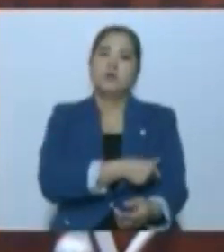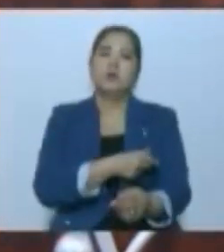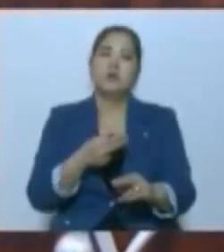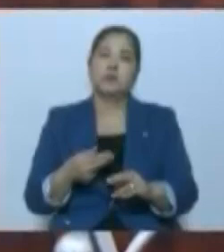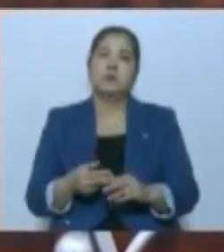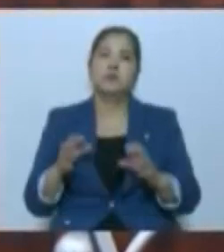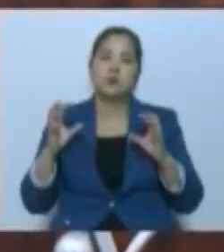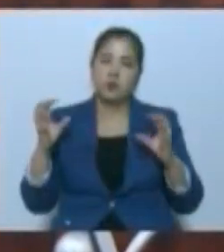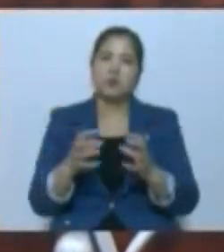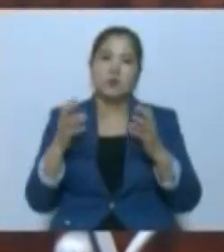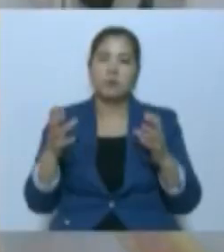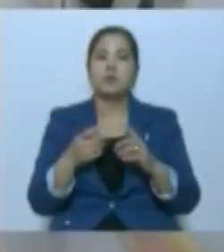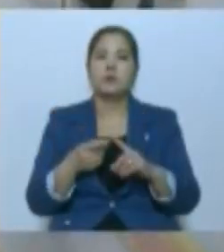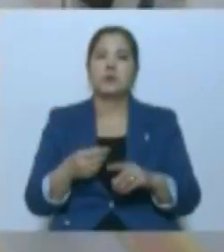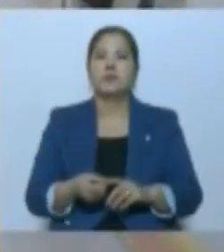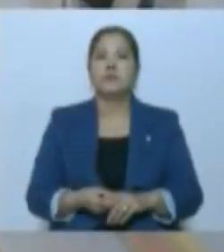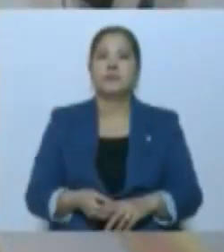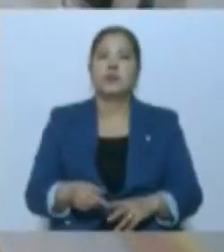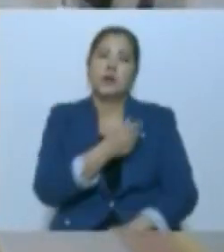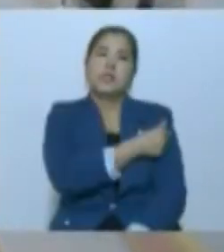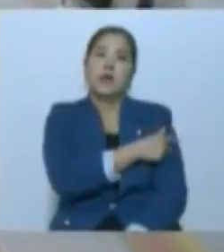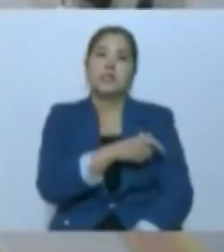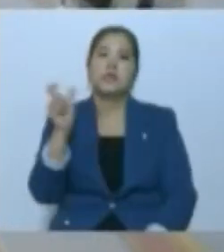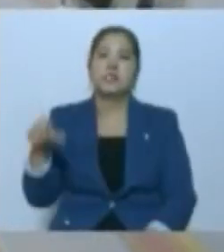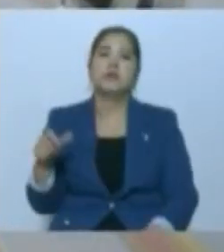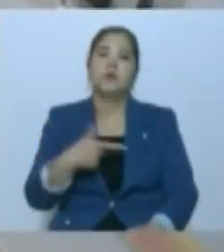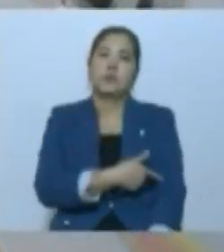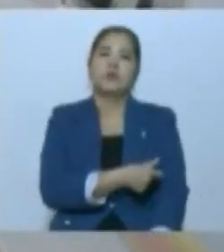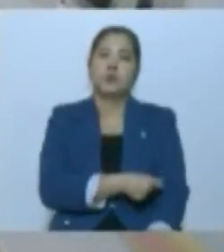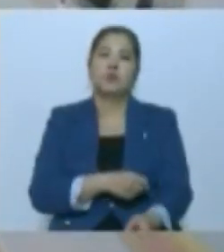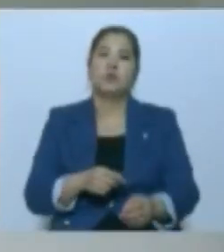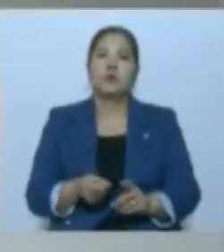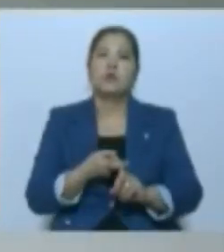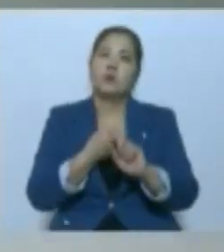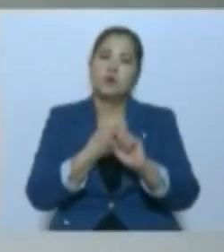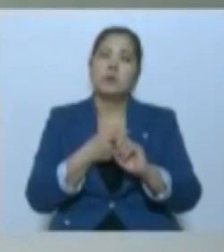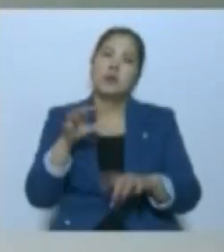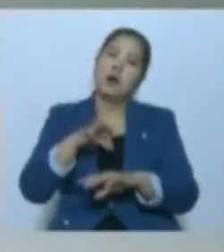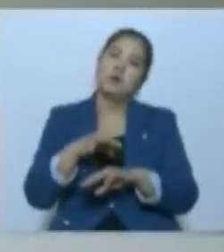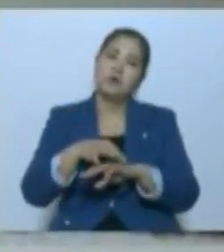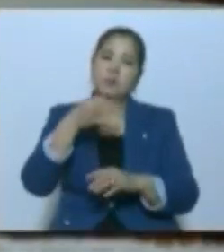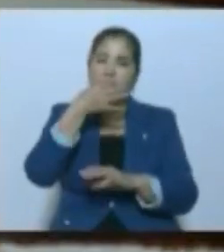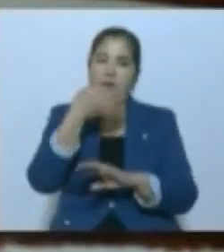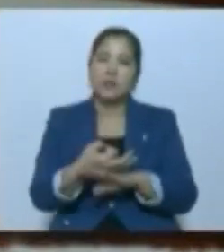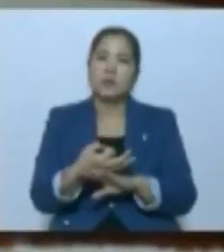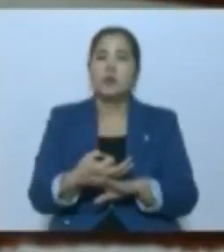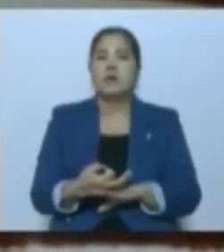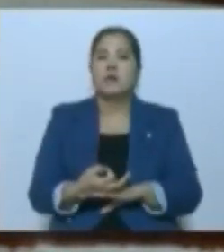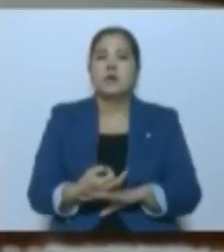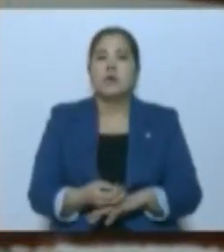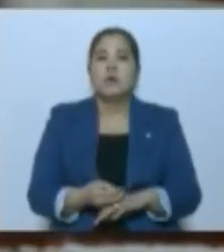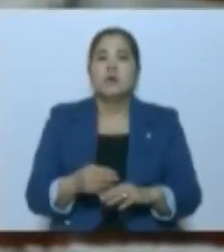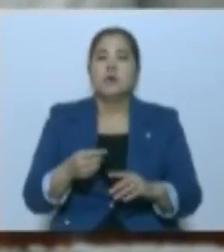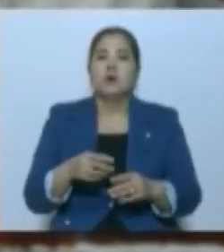Нашақорлық, зорлық, зомбылық деп. Дәрігерлер есірткі тұтыну созылмалы ауру екенін айтады. Бұл аурудан айығу үшін науқас уақытылы